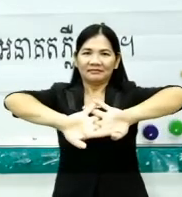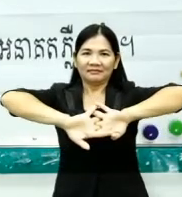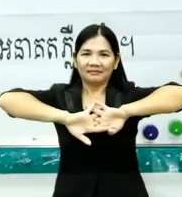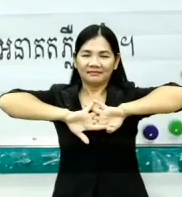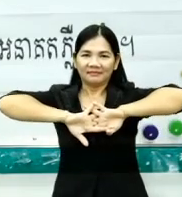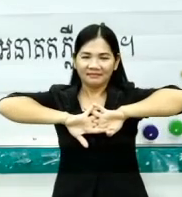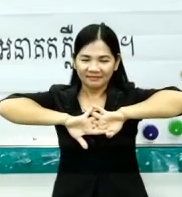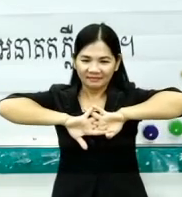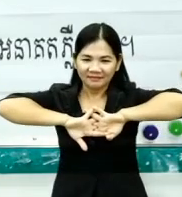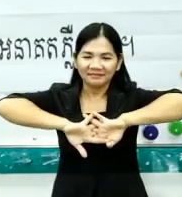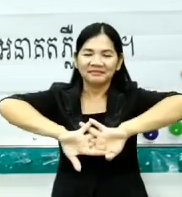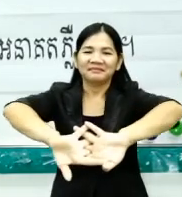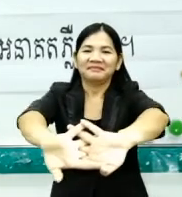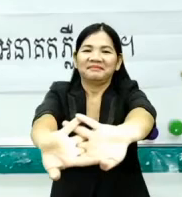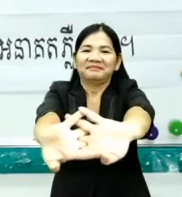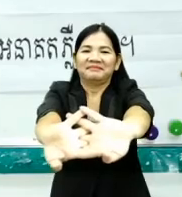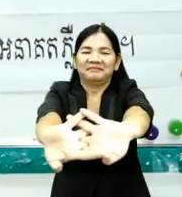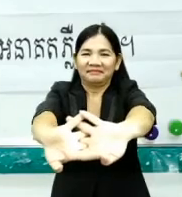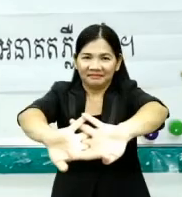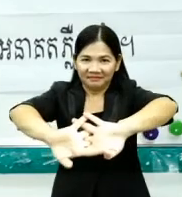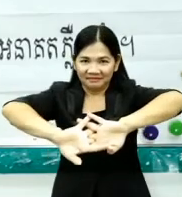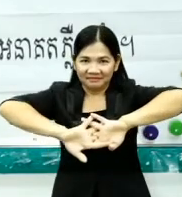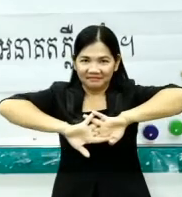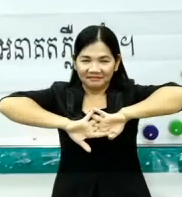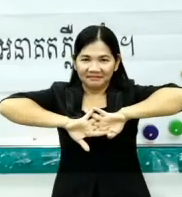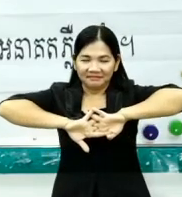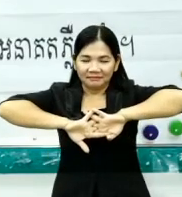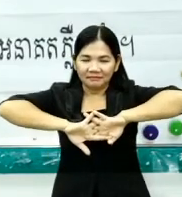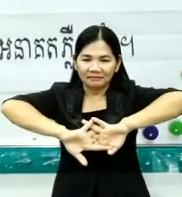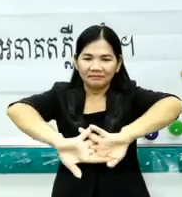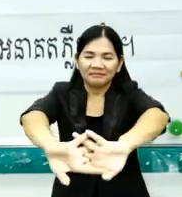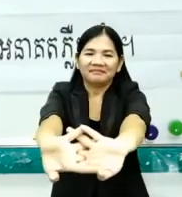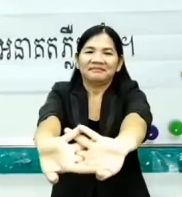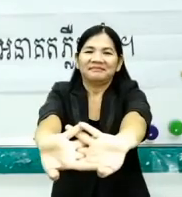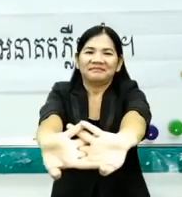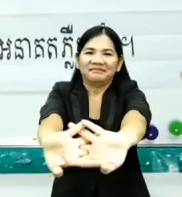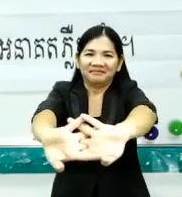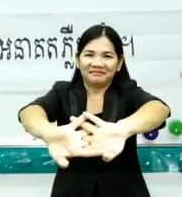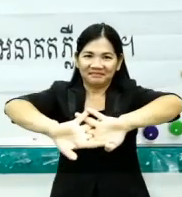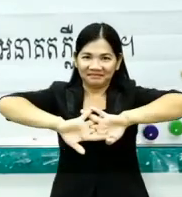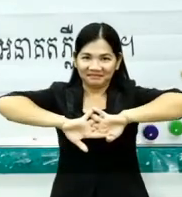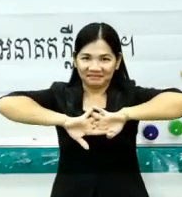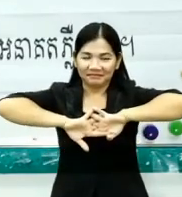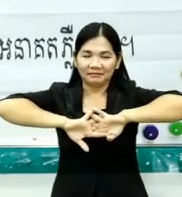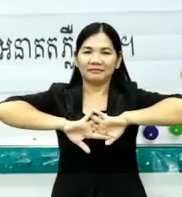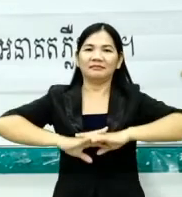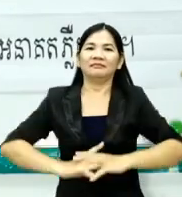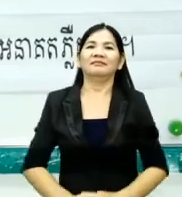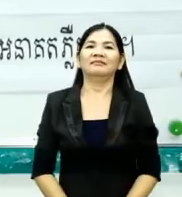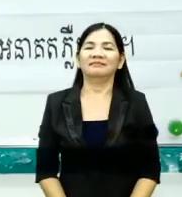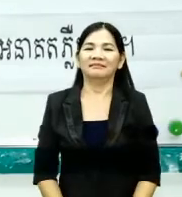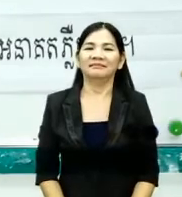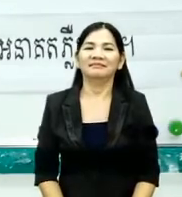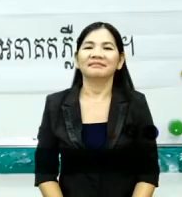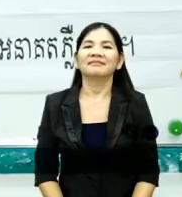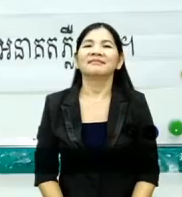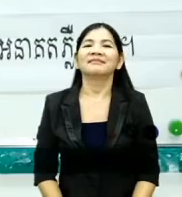hả tiền mà về chà chàng mạnh đấy con bạn thu bài tịnh nở chà